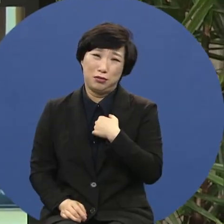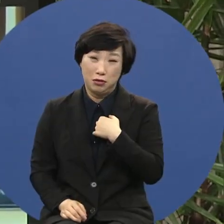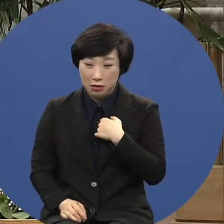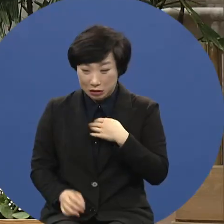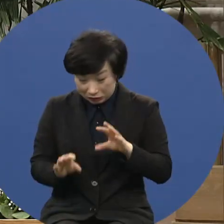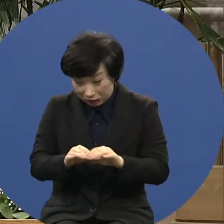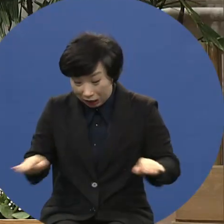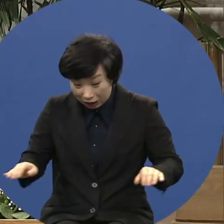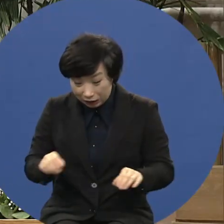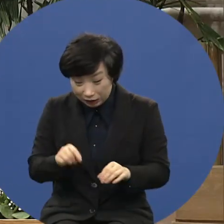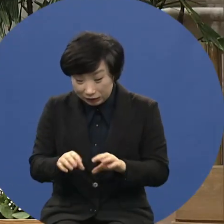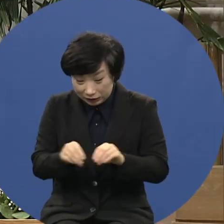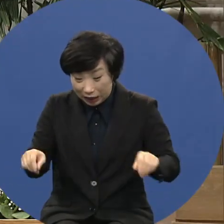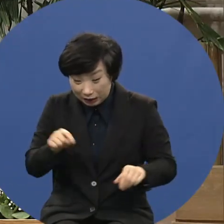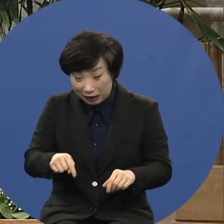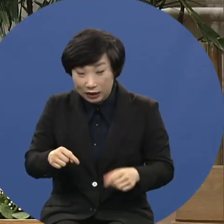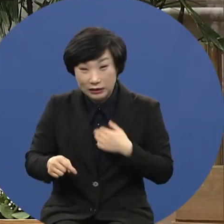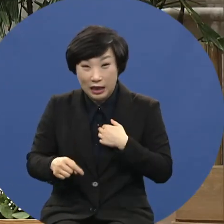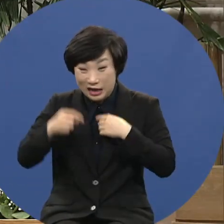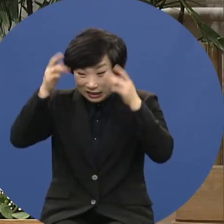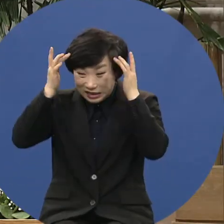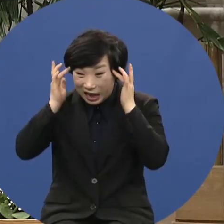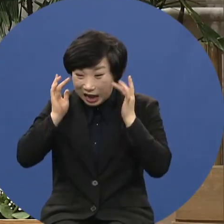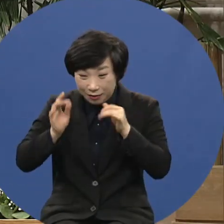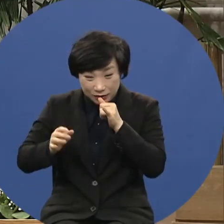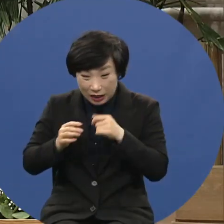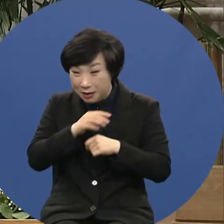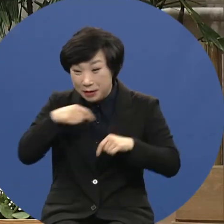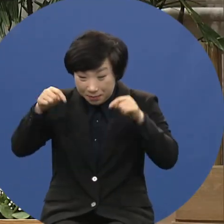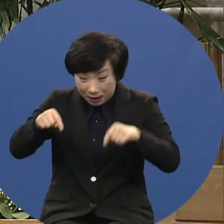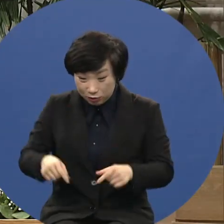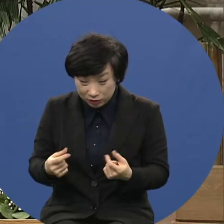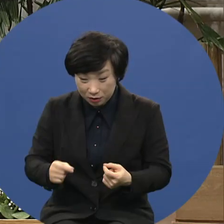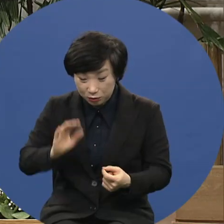봤어요. 떨어지는 땀이 핏방울이 되나? 안 돼요. 그냥 땀이요.